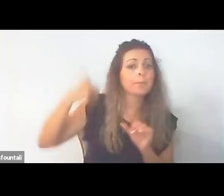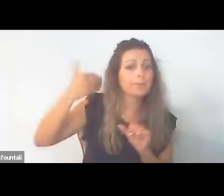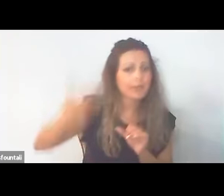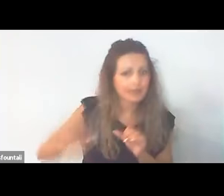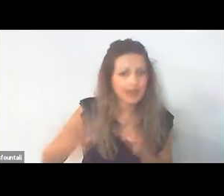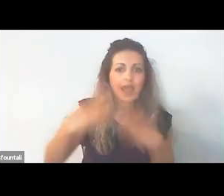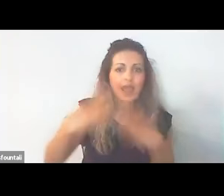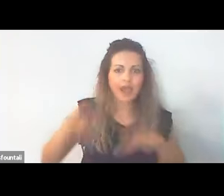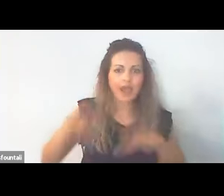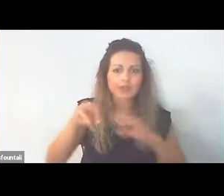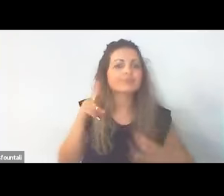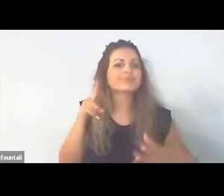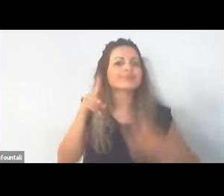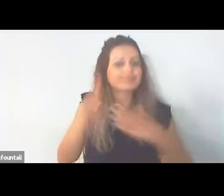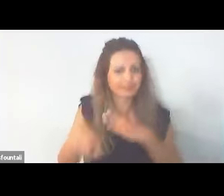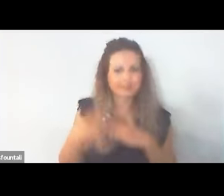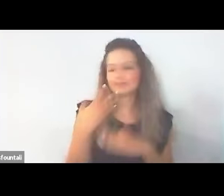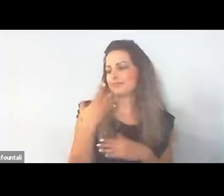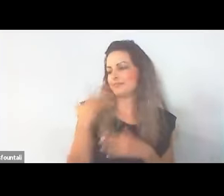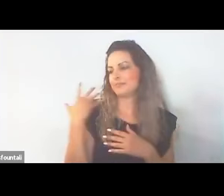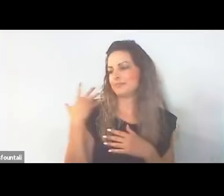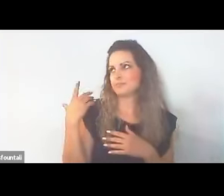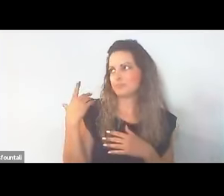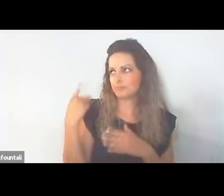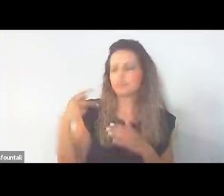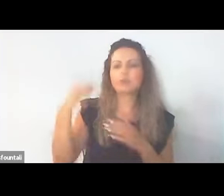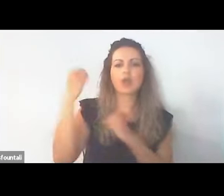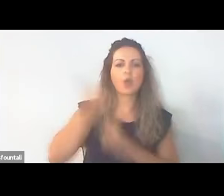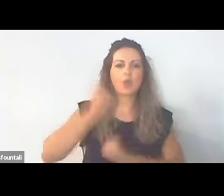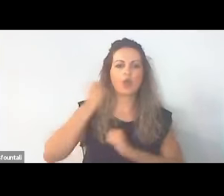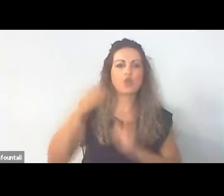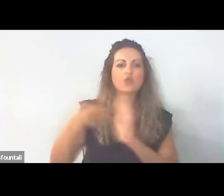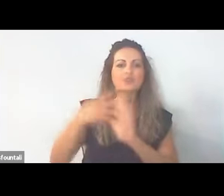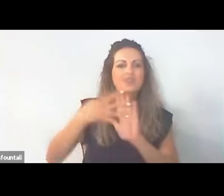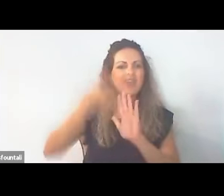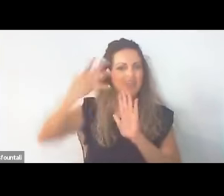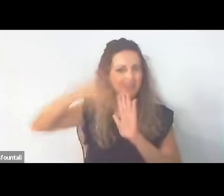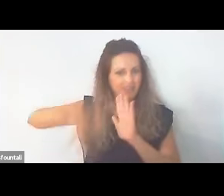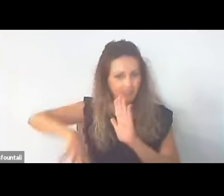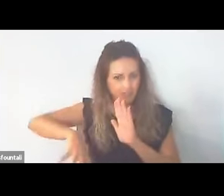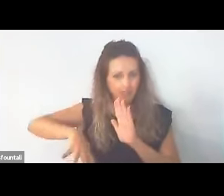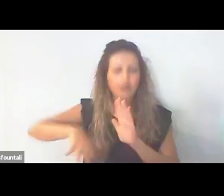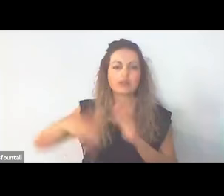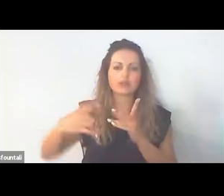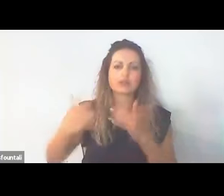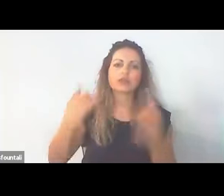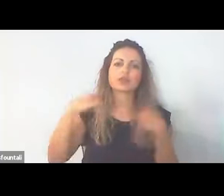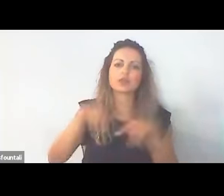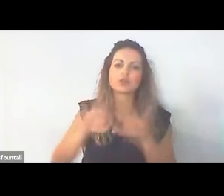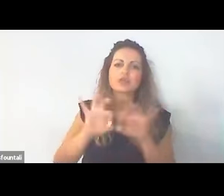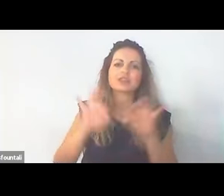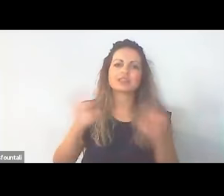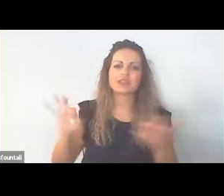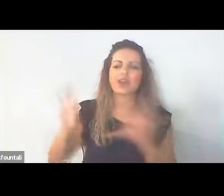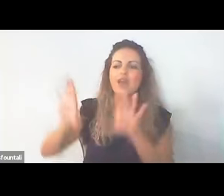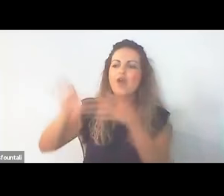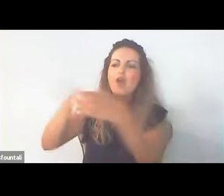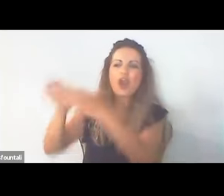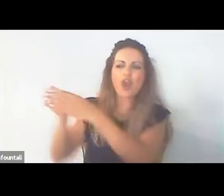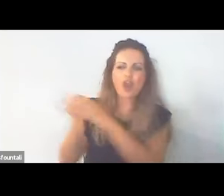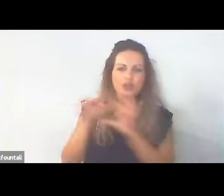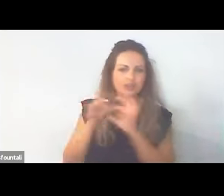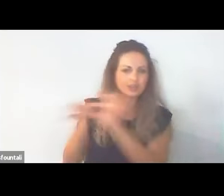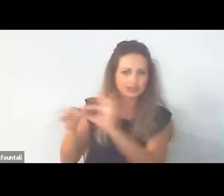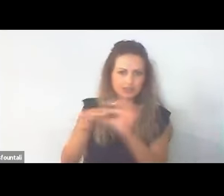μας εκστρατείας από το Γενάρη του 2019, σε συντονισμό φυσικά με τις φεμινιστικές και γυναικείες οργανώσεις, ήταν μια πολύ